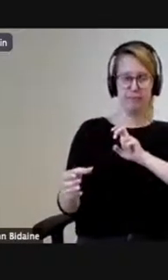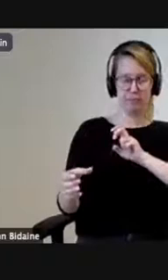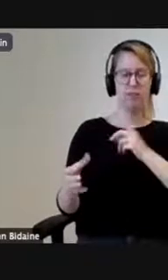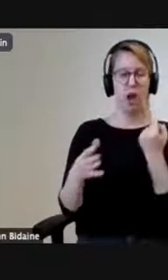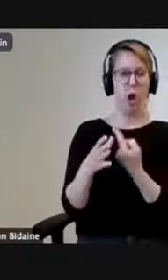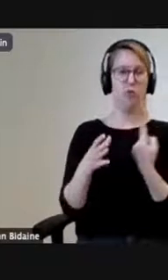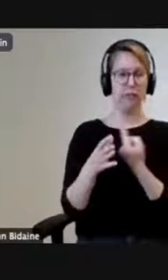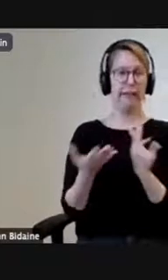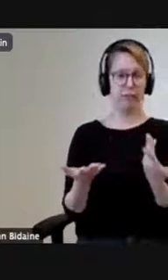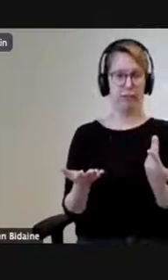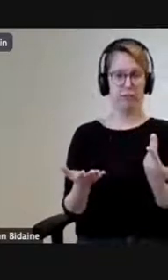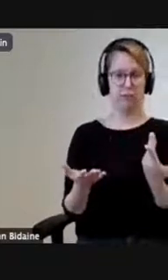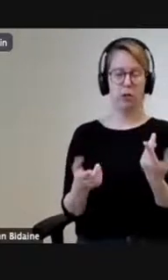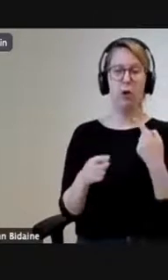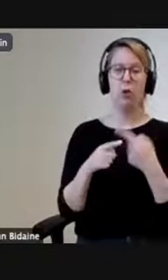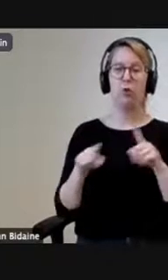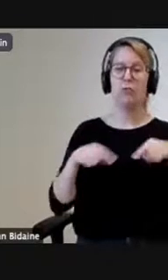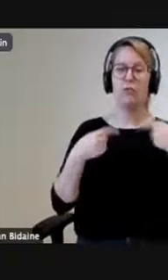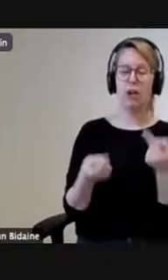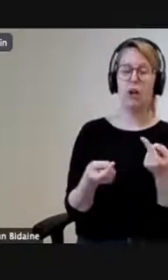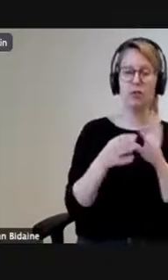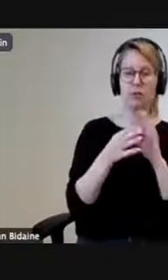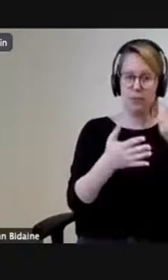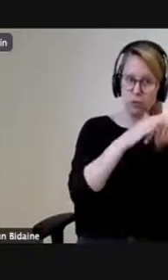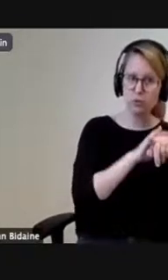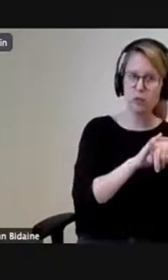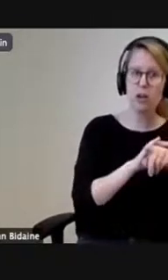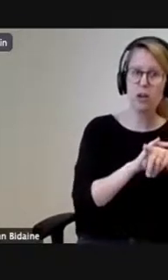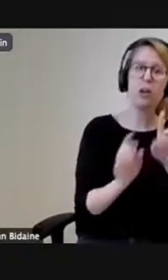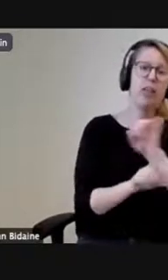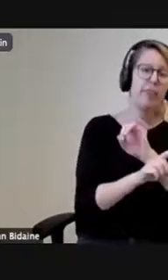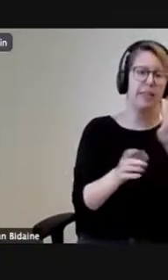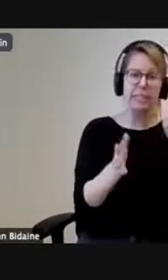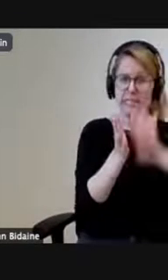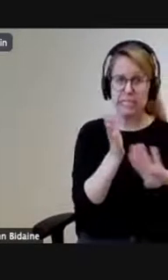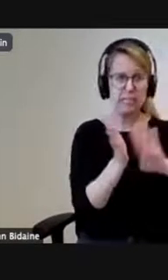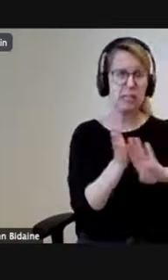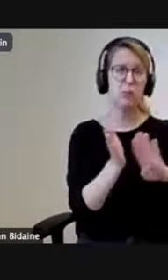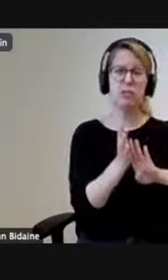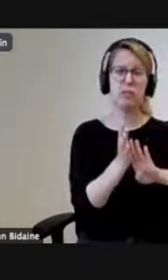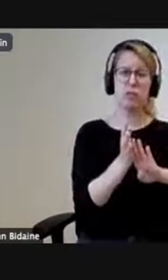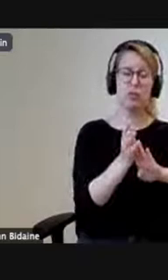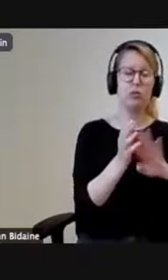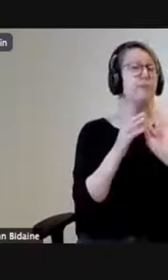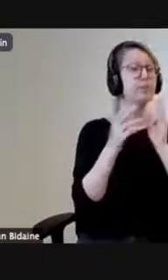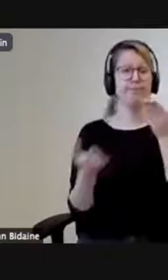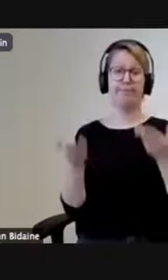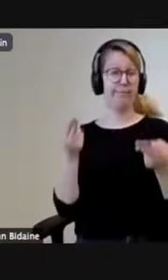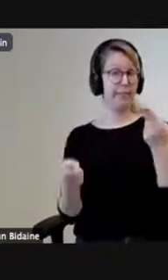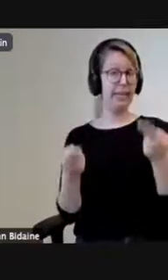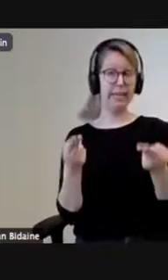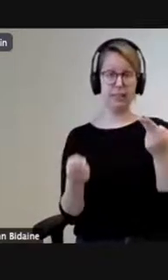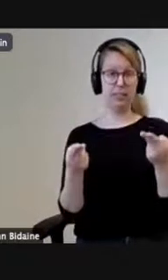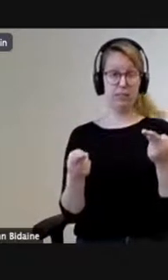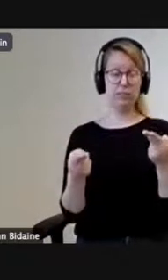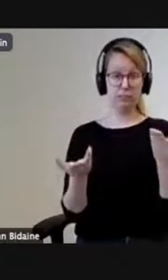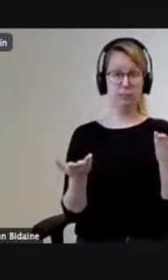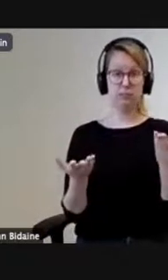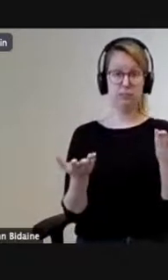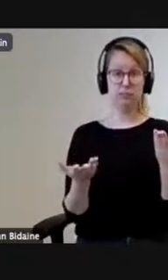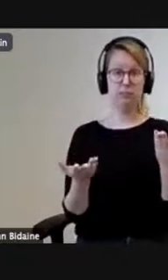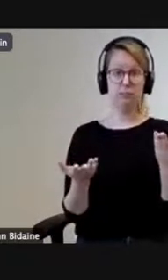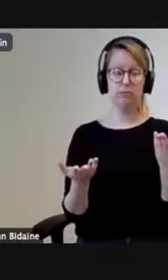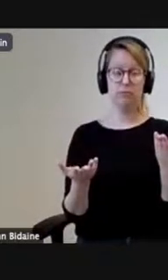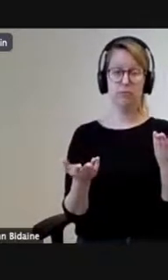et de non-discrimination vis-à-vis de la justice, par exemple. Nous avons des actions en